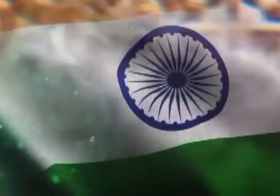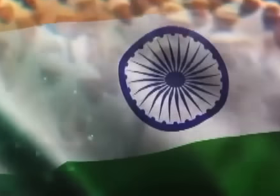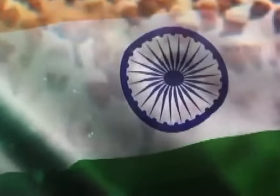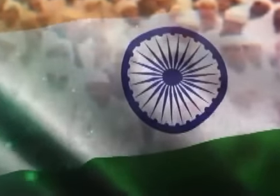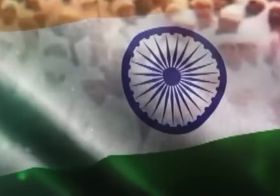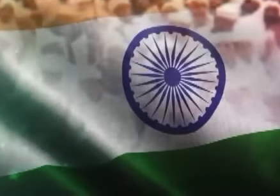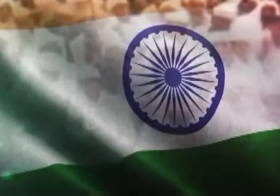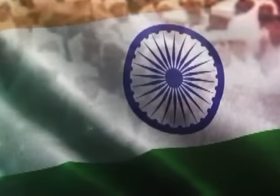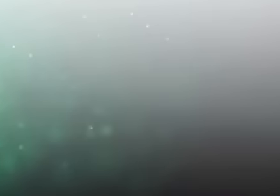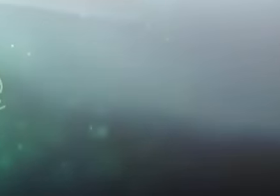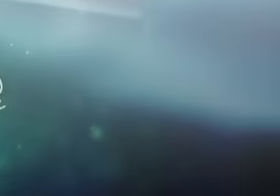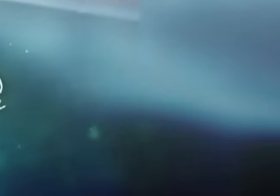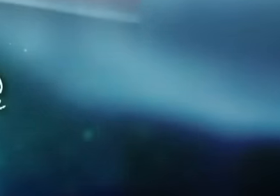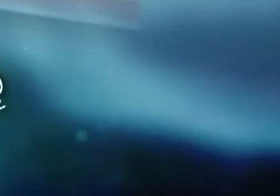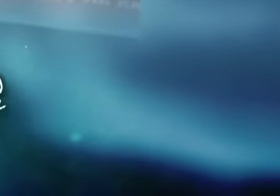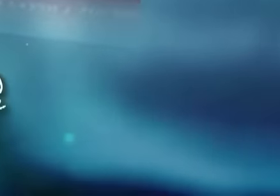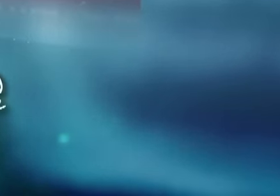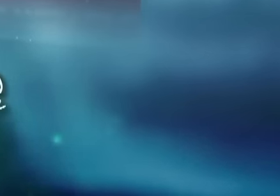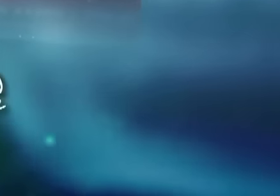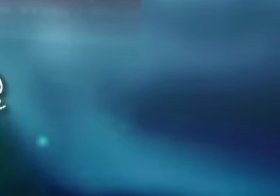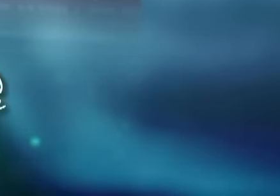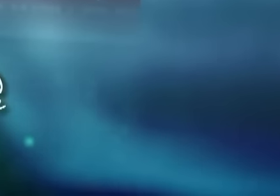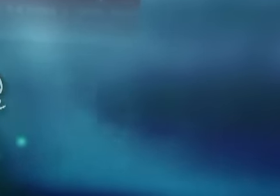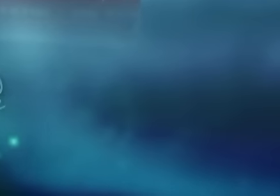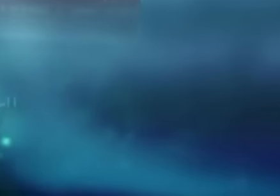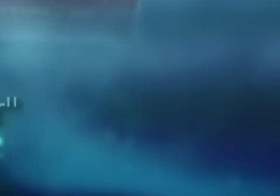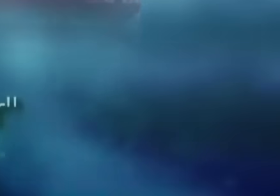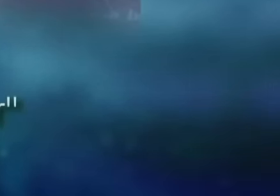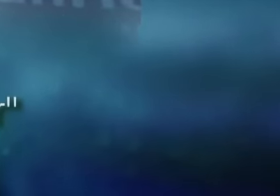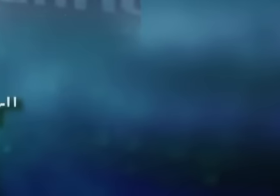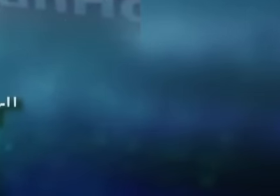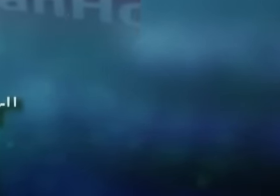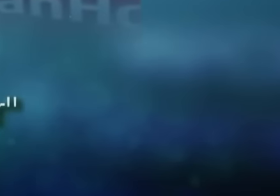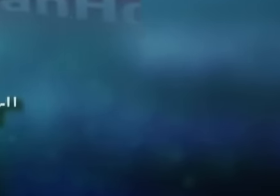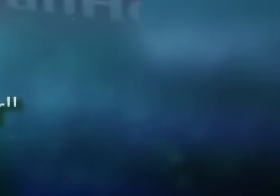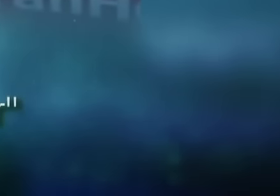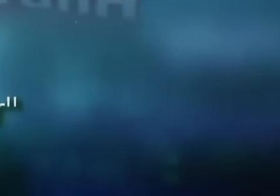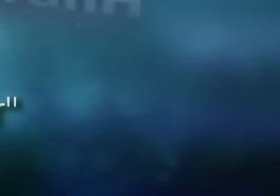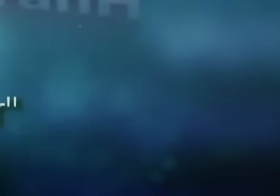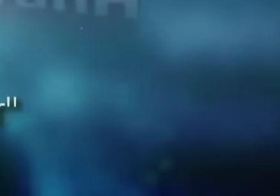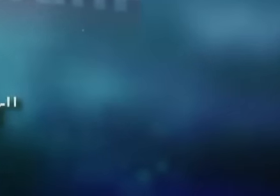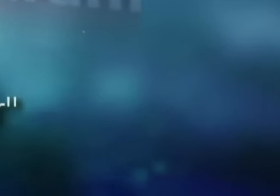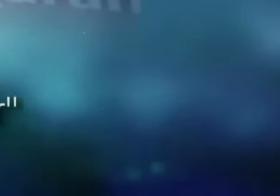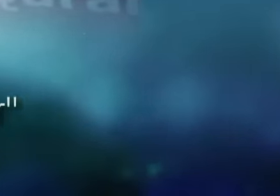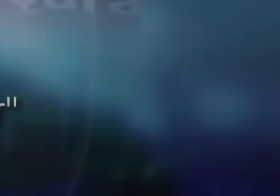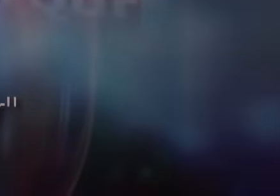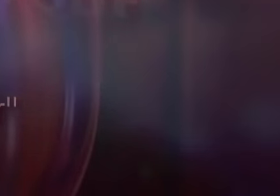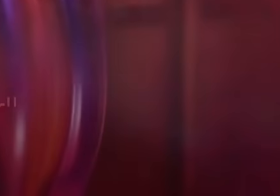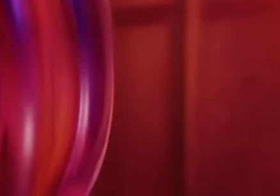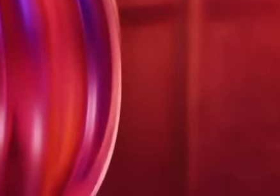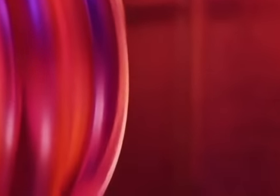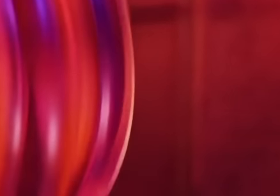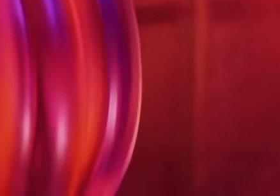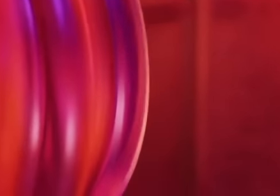Allah Ya Allah Ya Allah Ya Allah